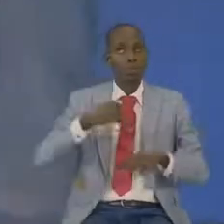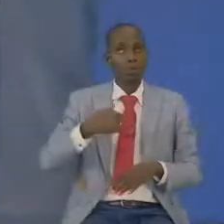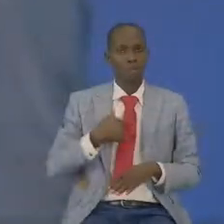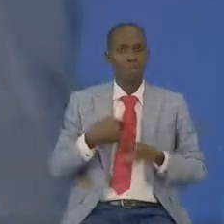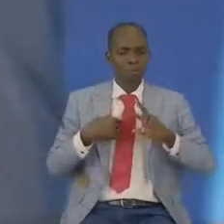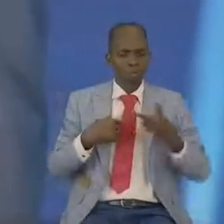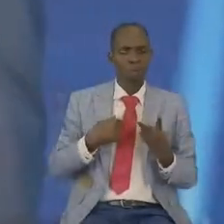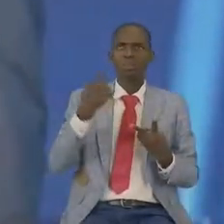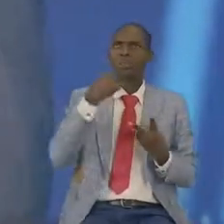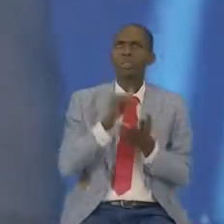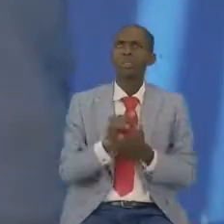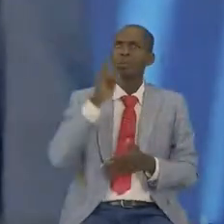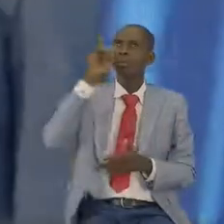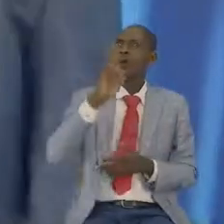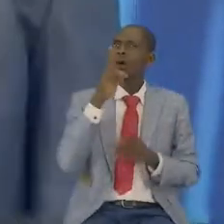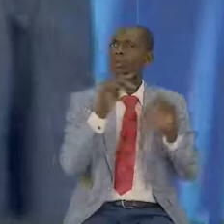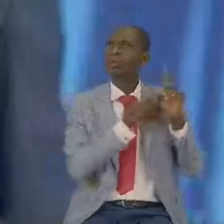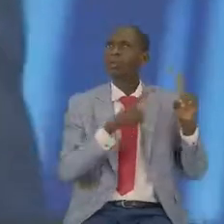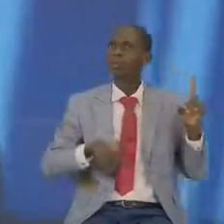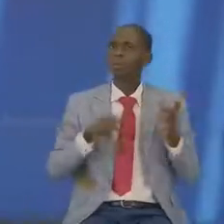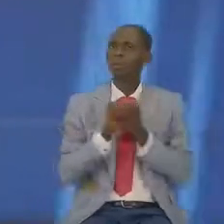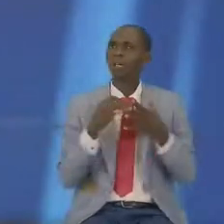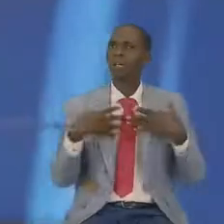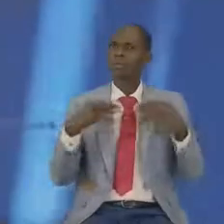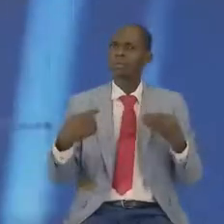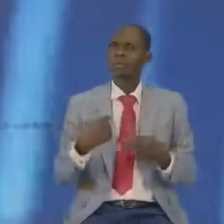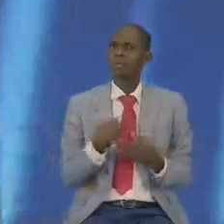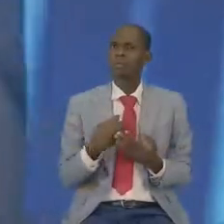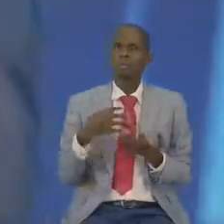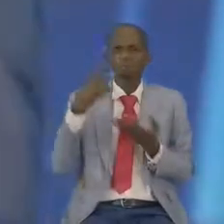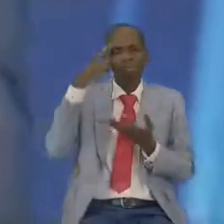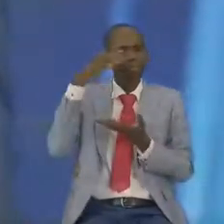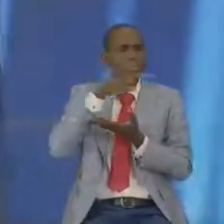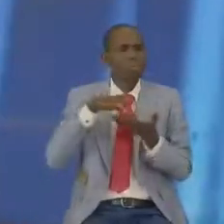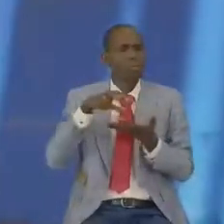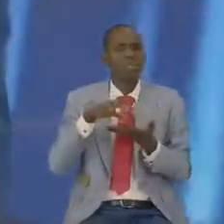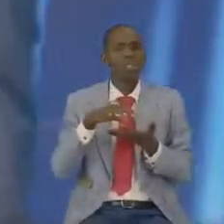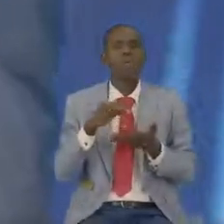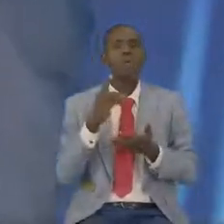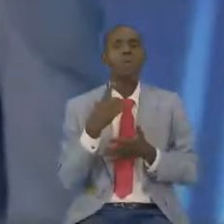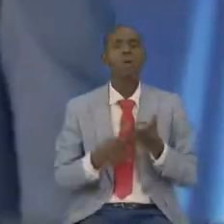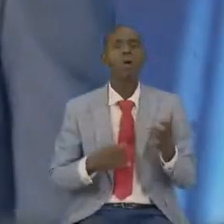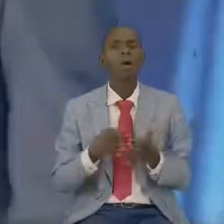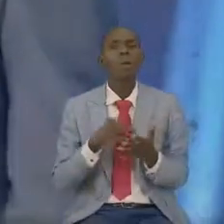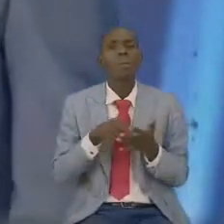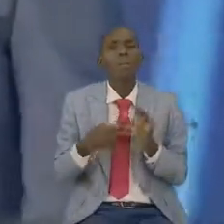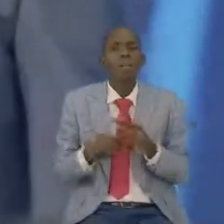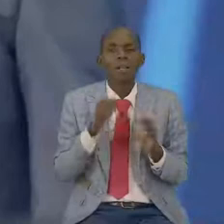suis l'Éternel qui te guérit. Ce qui veut dire par là, au